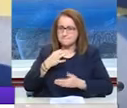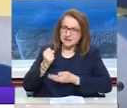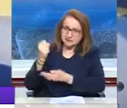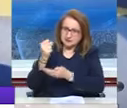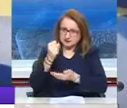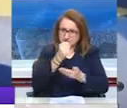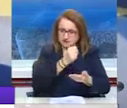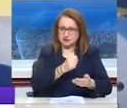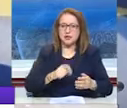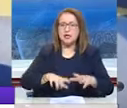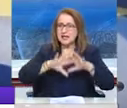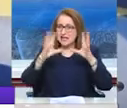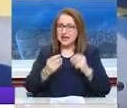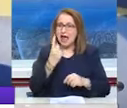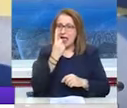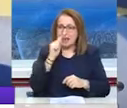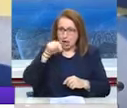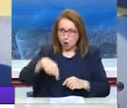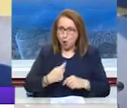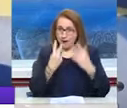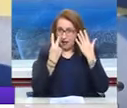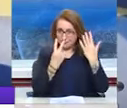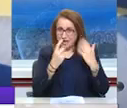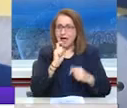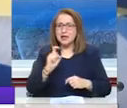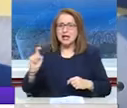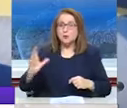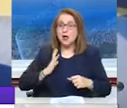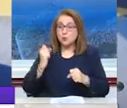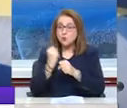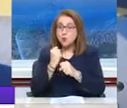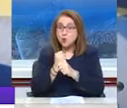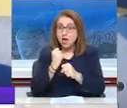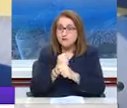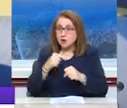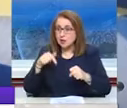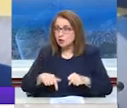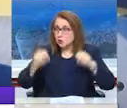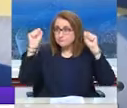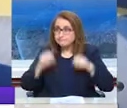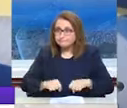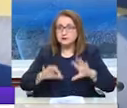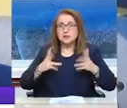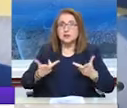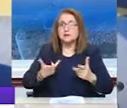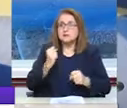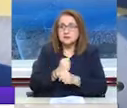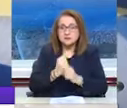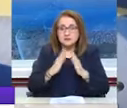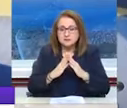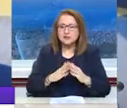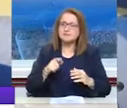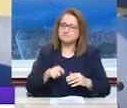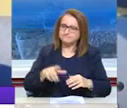μπορούν να τη λάβουν 1,7 εκατομμύρια εργαζόμενοι που καλύπτουν το 81%